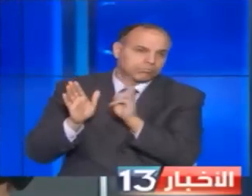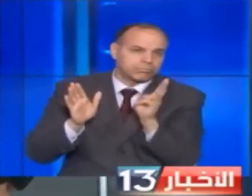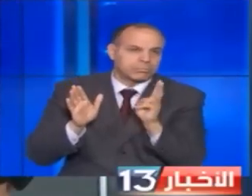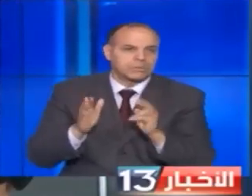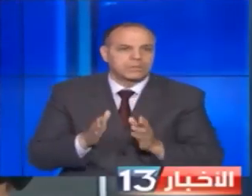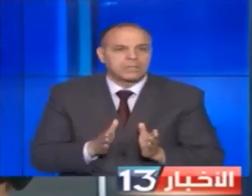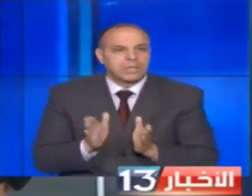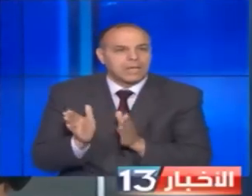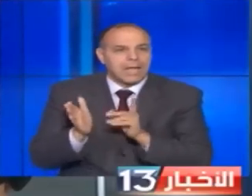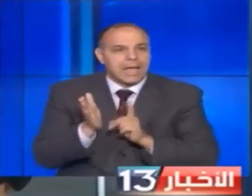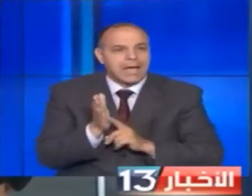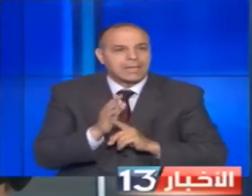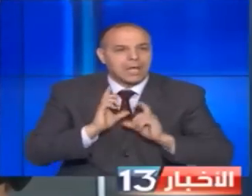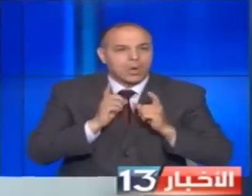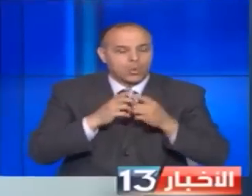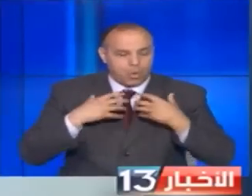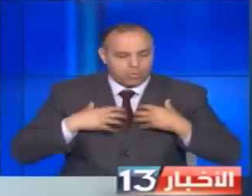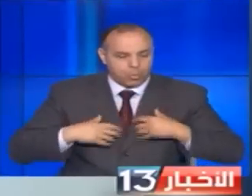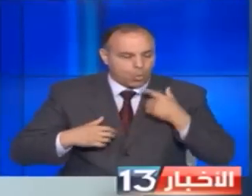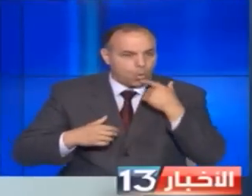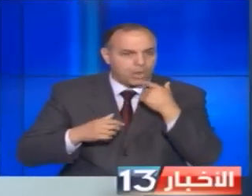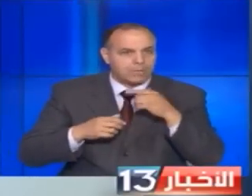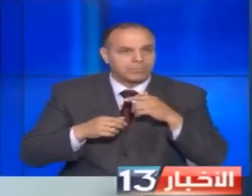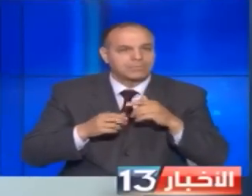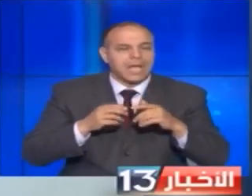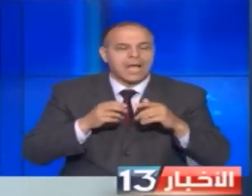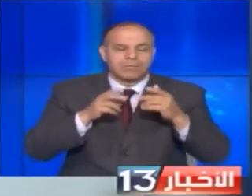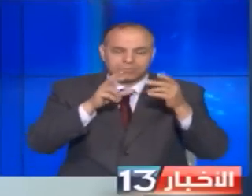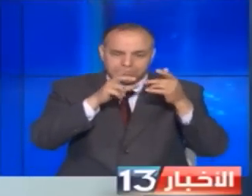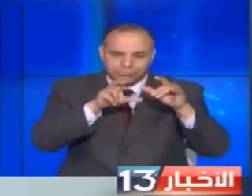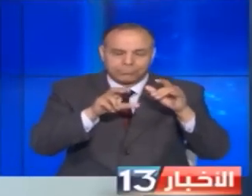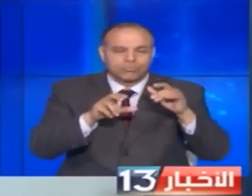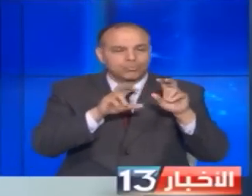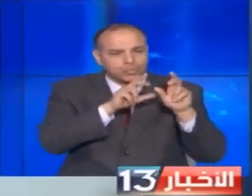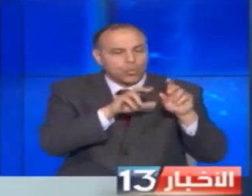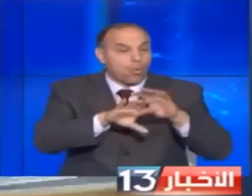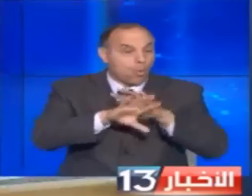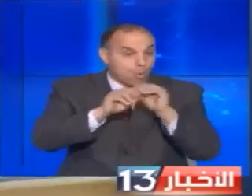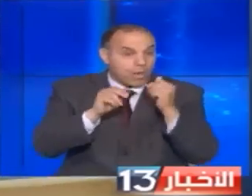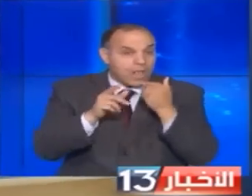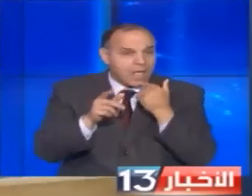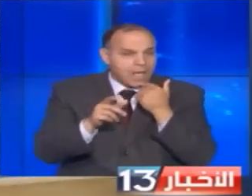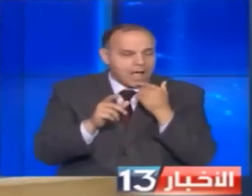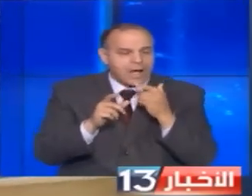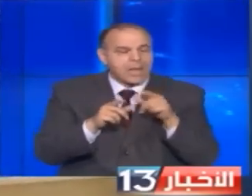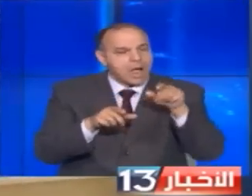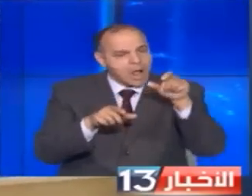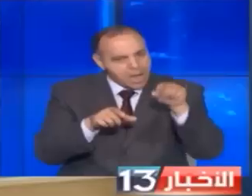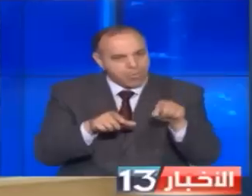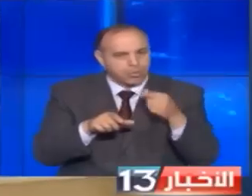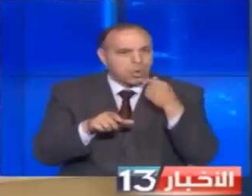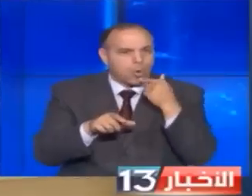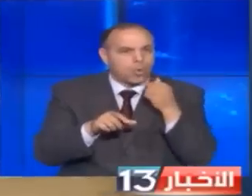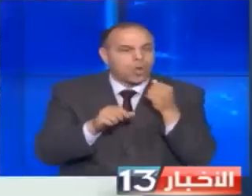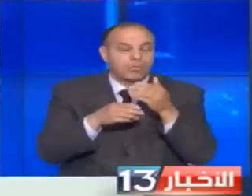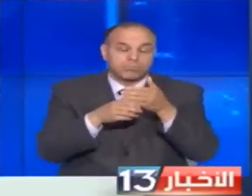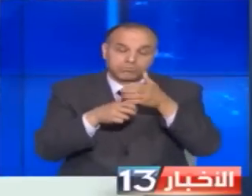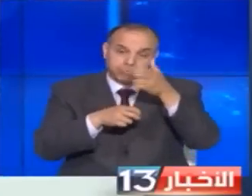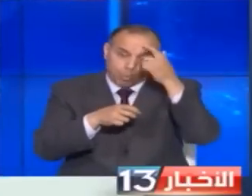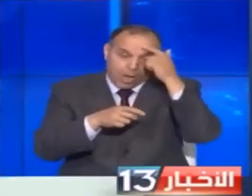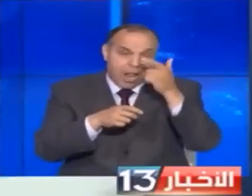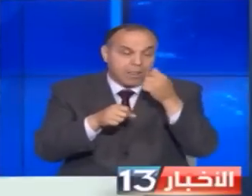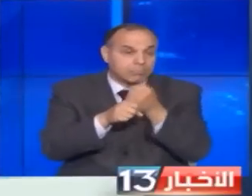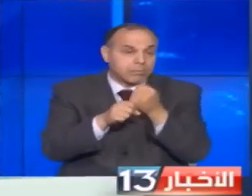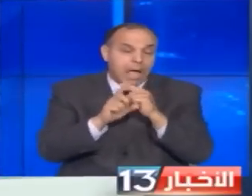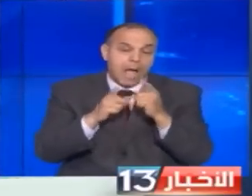جهتها اكدت او الهيئه العليا المستقله للاتصال السمعي والبصري السعودي ان وحده الرصد تعتبر العمود الفقري لعمل